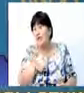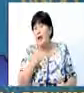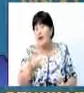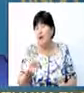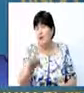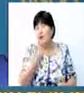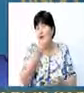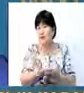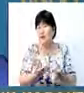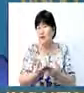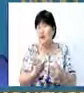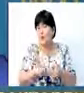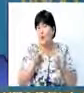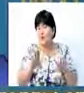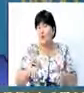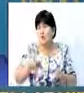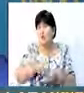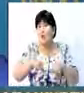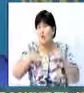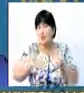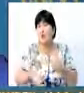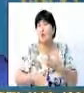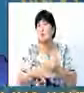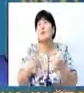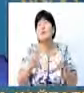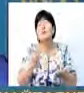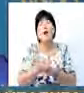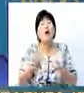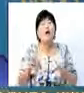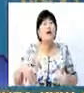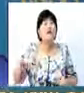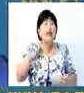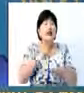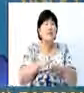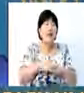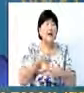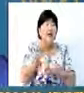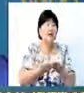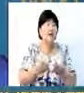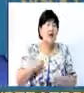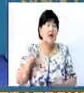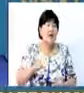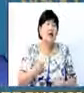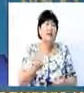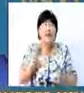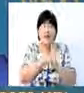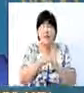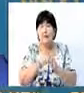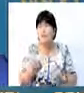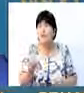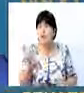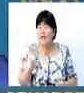біз бұл мәселені осы жерде отырбақ шешуге көмектесіп жатырмыз. Қазір банктердің кеңесшілері, мамандар, эксперттер осында